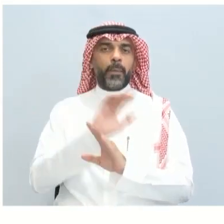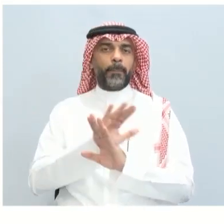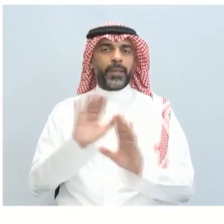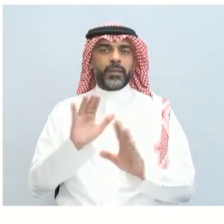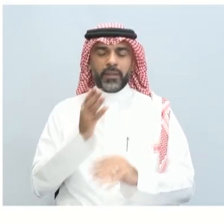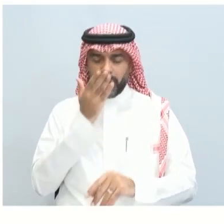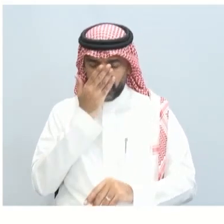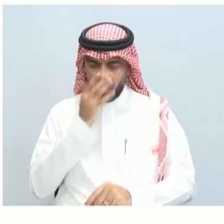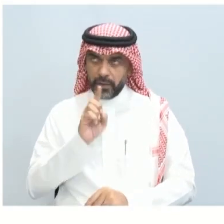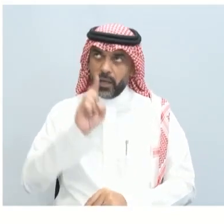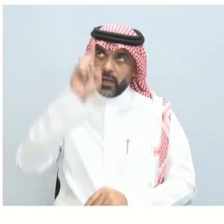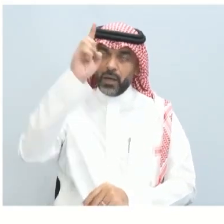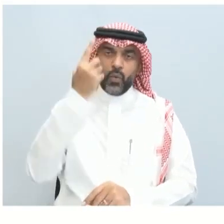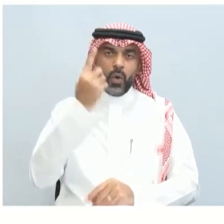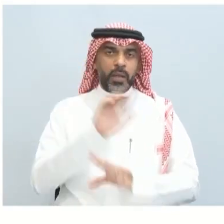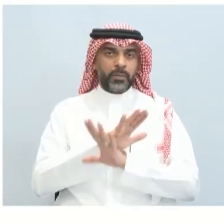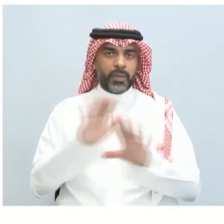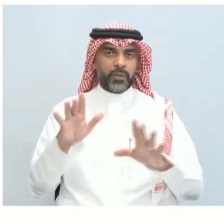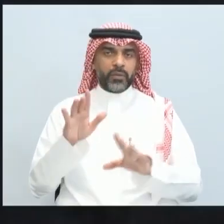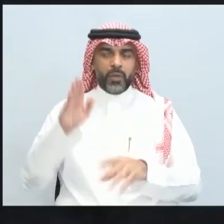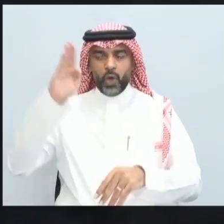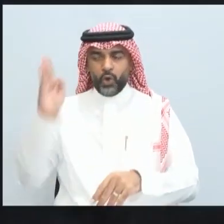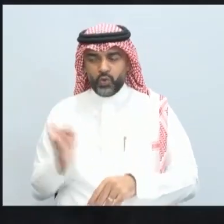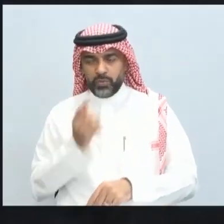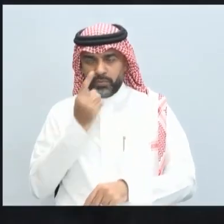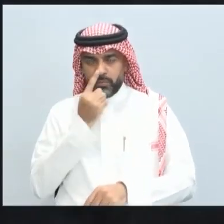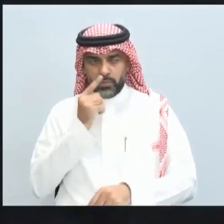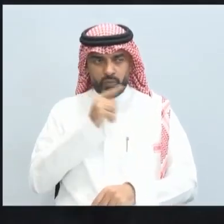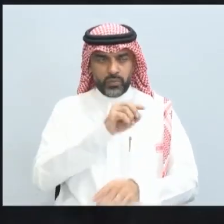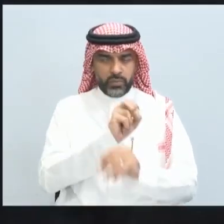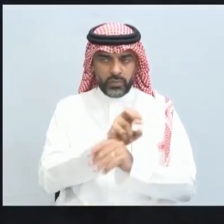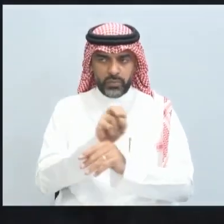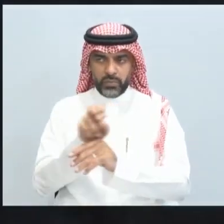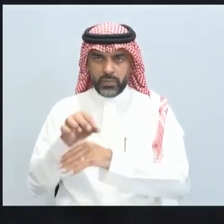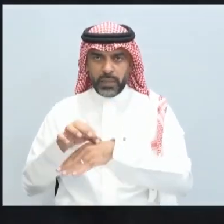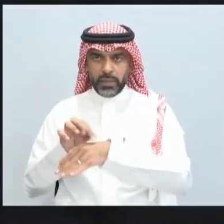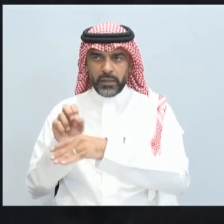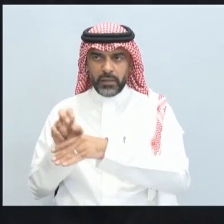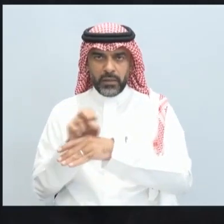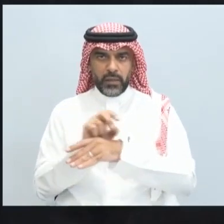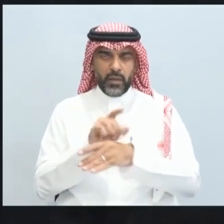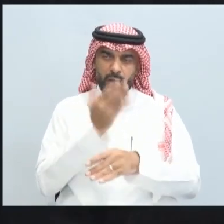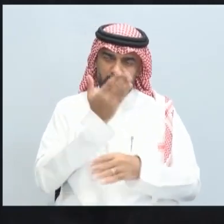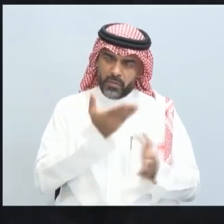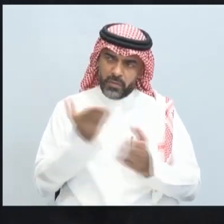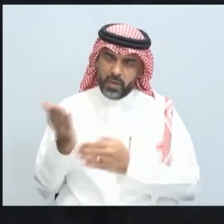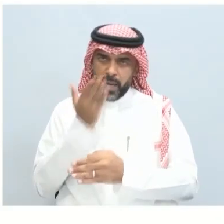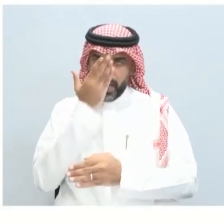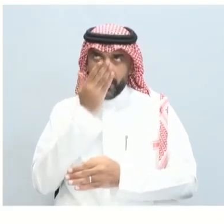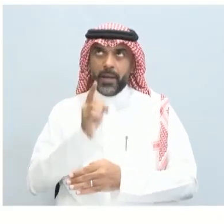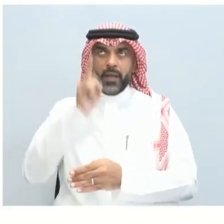فاعبدون اعبدون فعل امر والامر يقتضي الوجوب